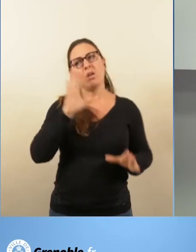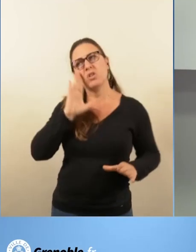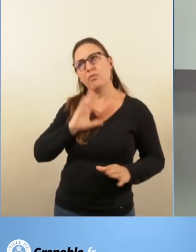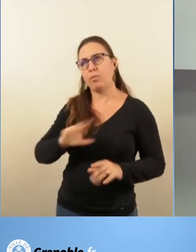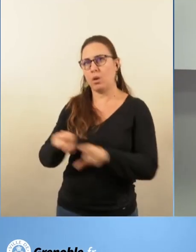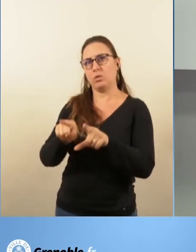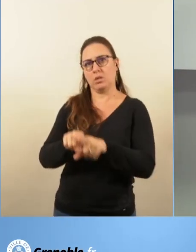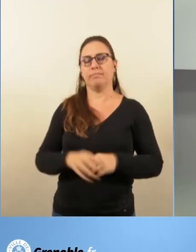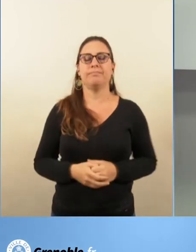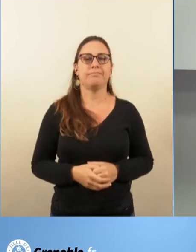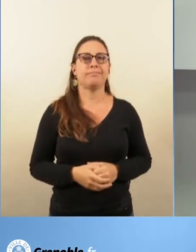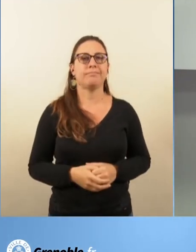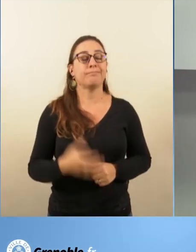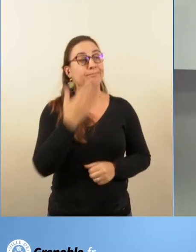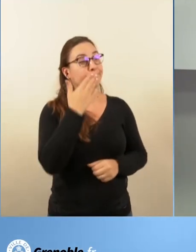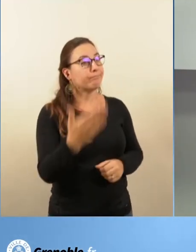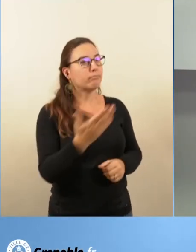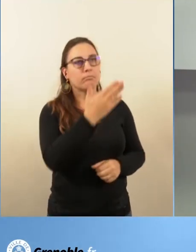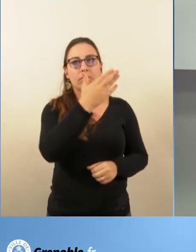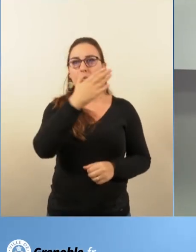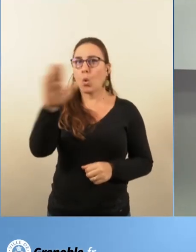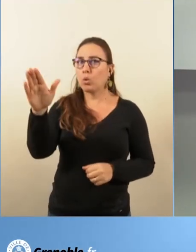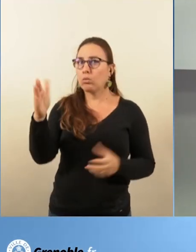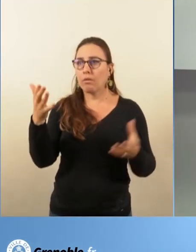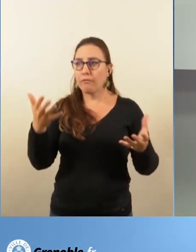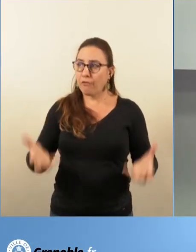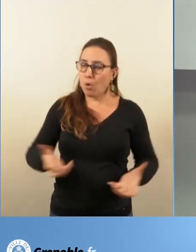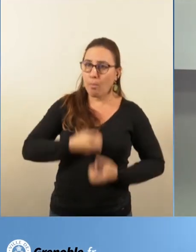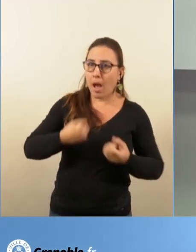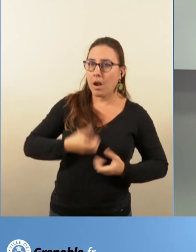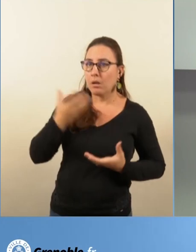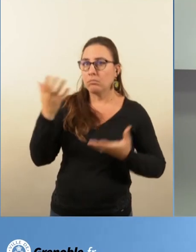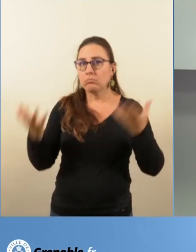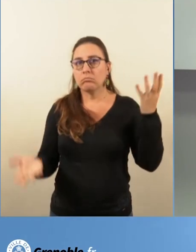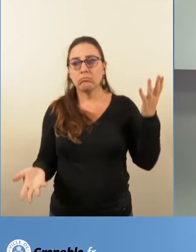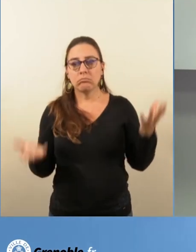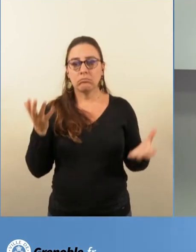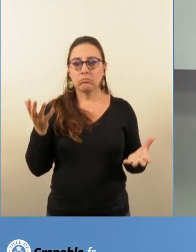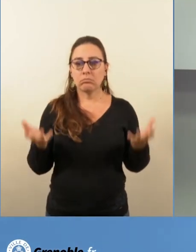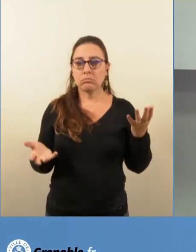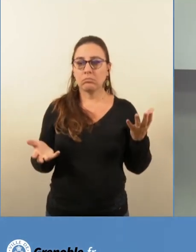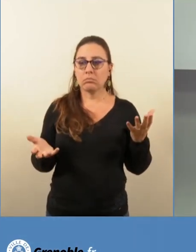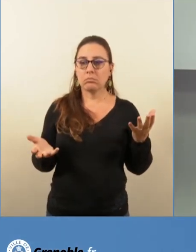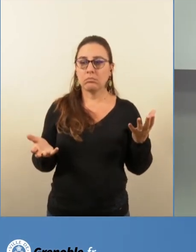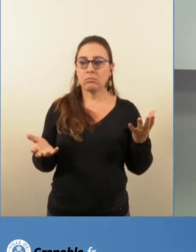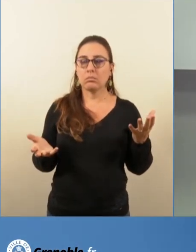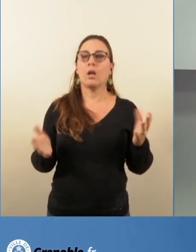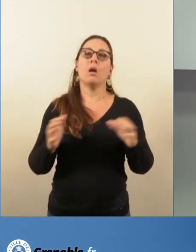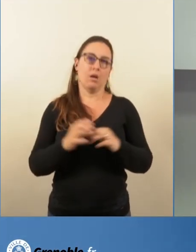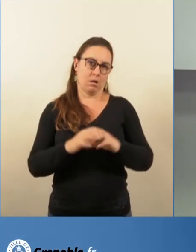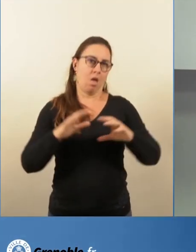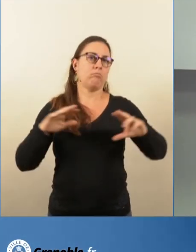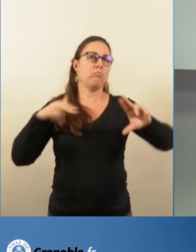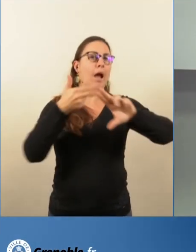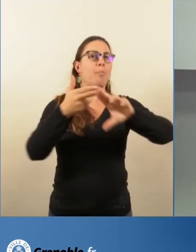merci y a-t-il d'autres demandes de prise de parole peut-être dire un petit mot quand même sur